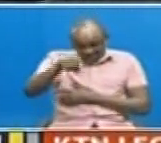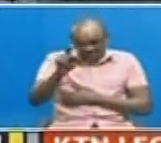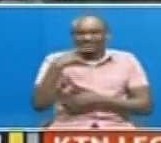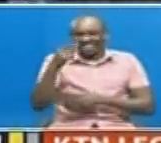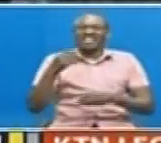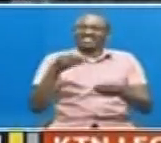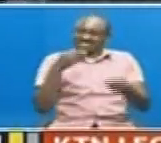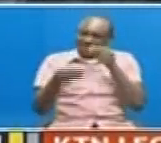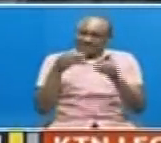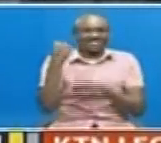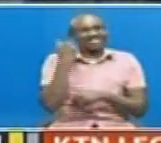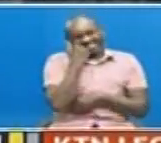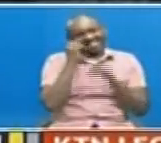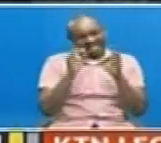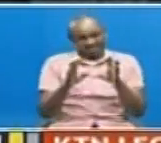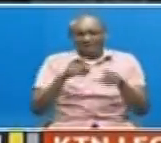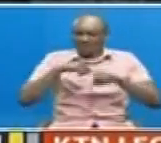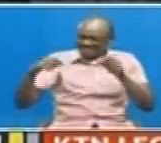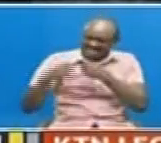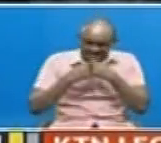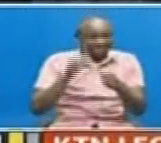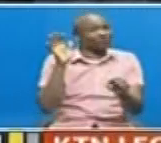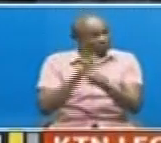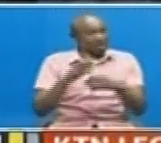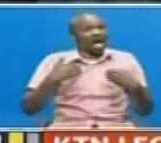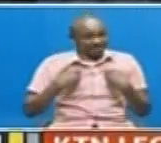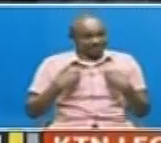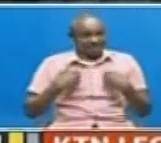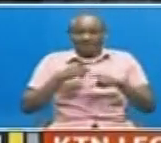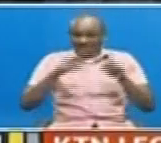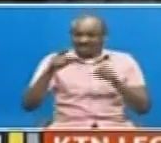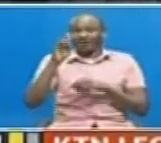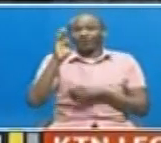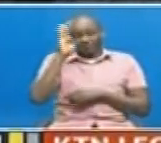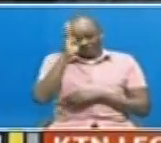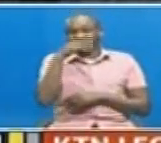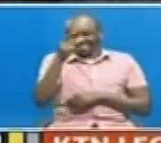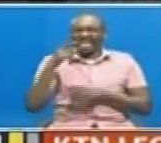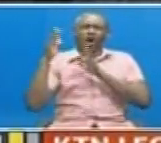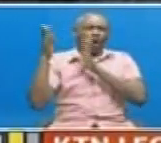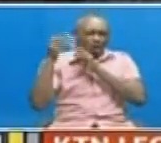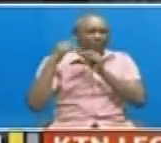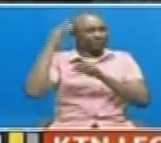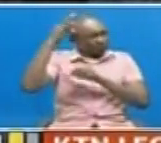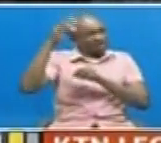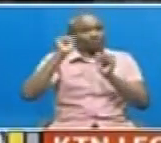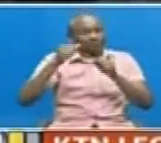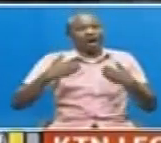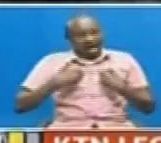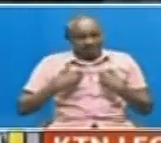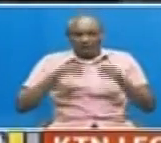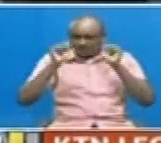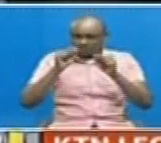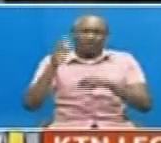ulemavu si ugonjwa. Licha changamoto tele alizoweza kuzipitia, Florence ana matumaini makubwa kwa itafika siku njema